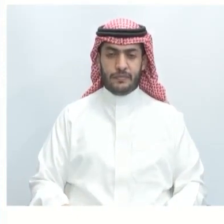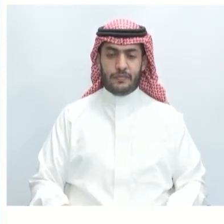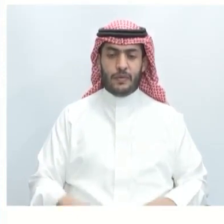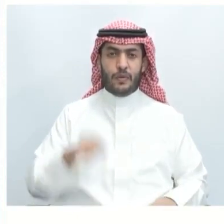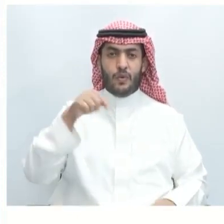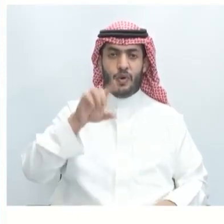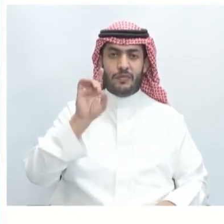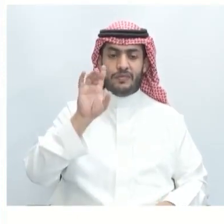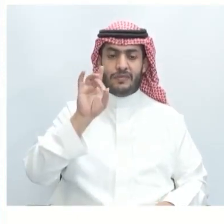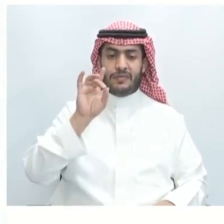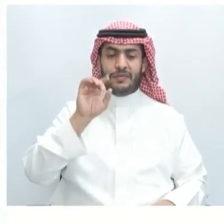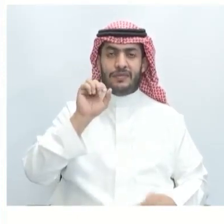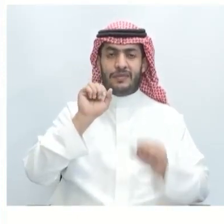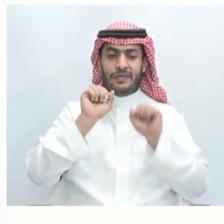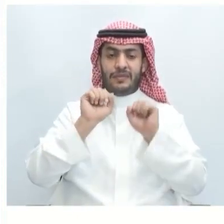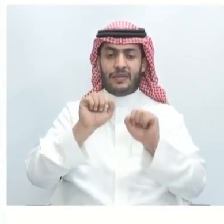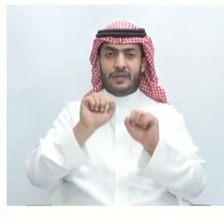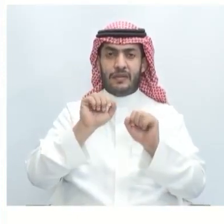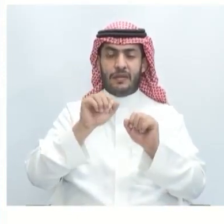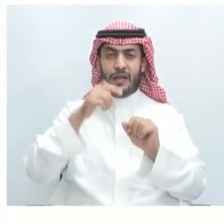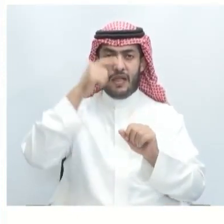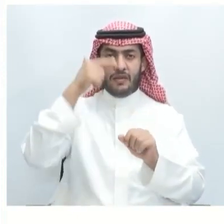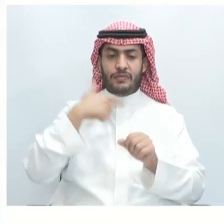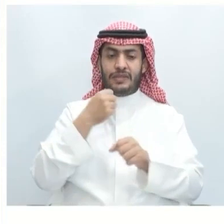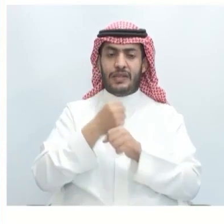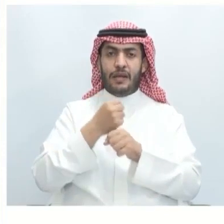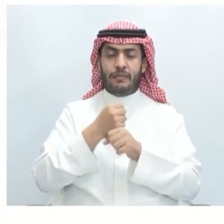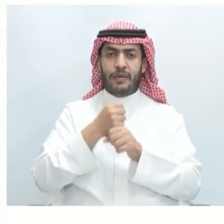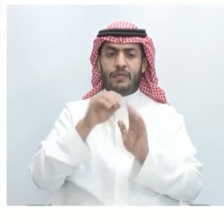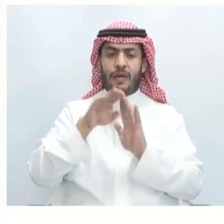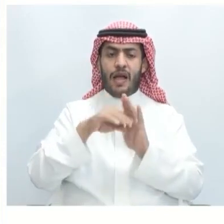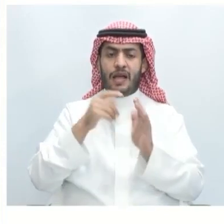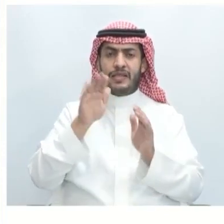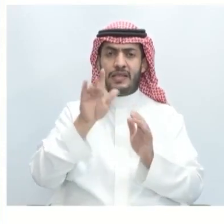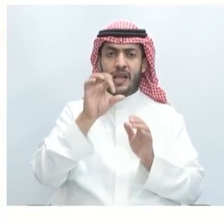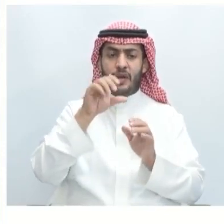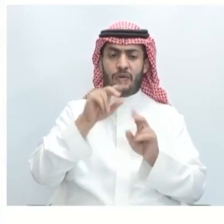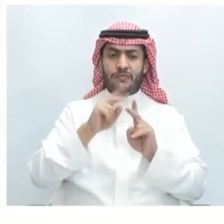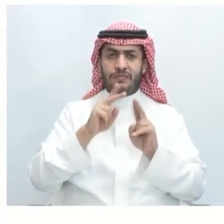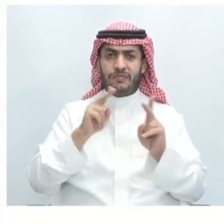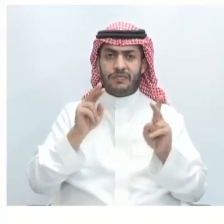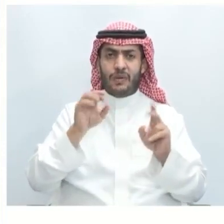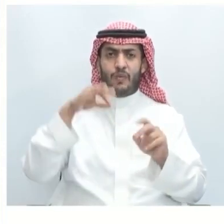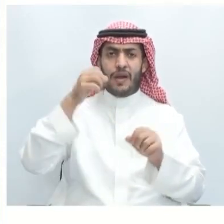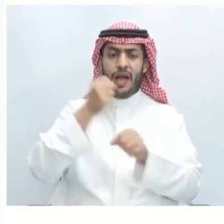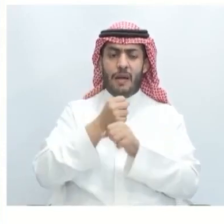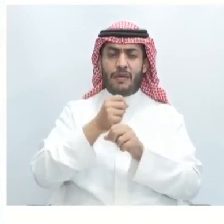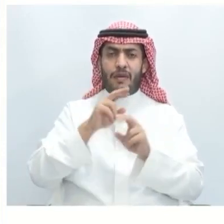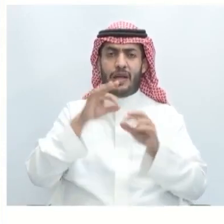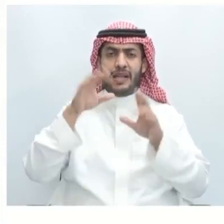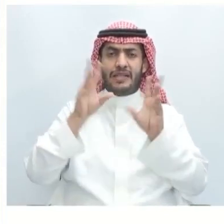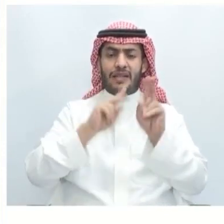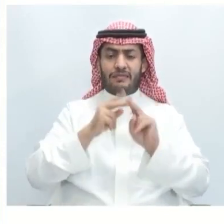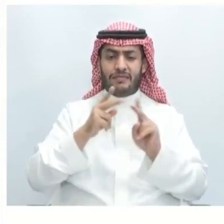اليوم باذن الله سنتحدث عن اذا اردنا ان نستخدم عده سيناريوهات في ورقه العمل وبالتالي سيكون